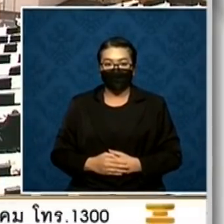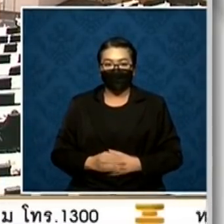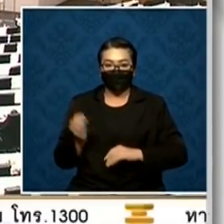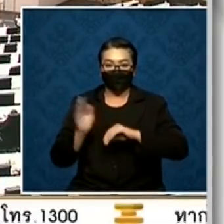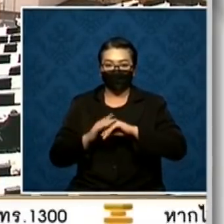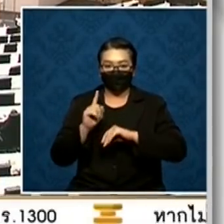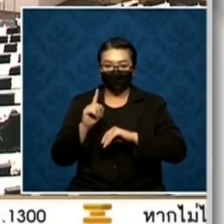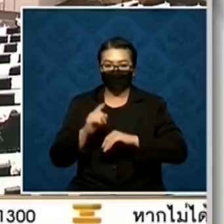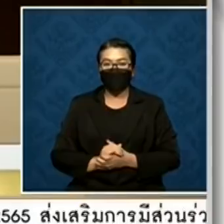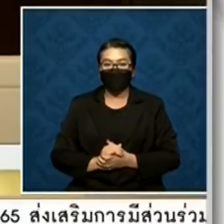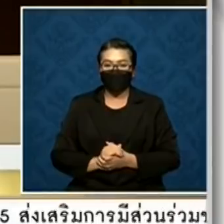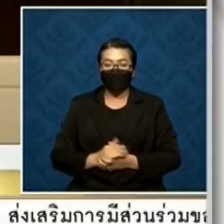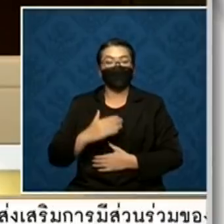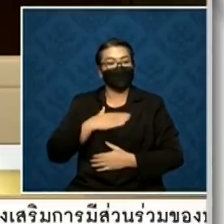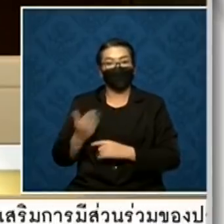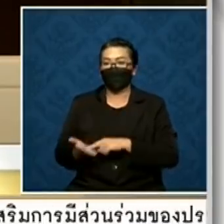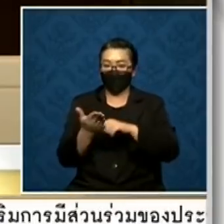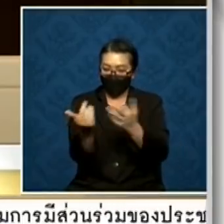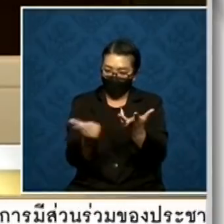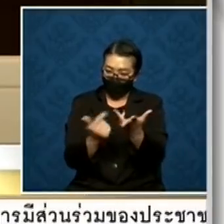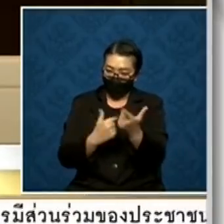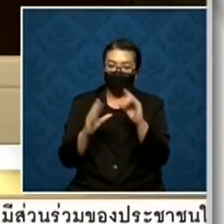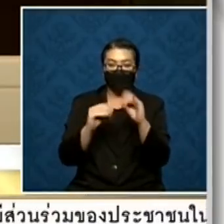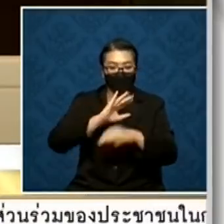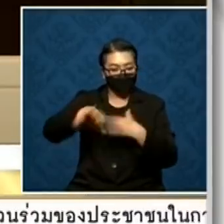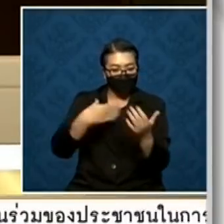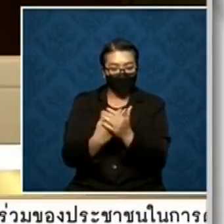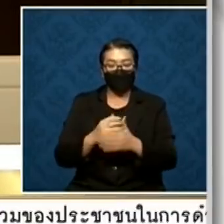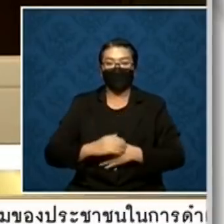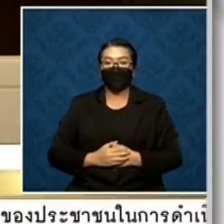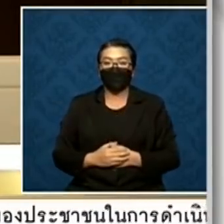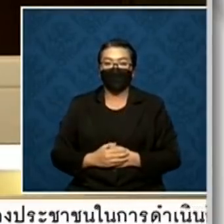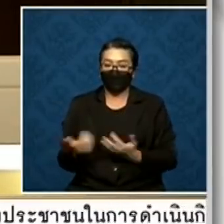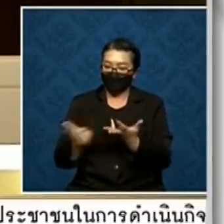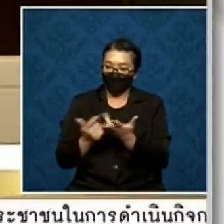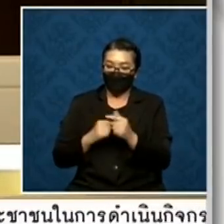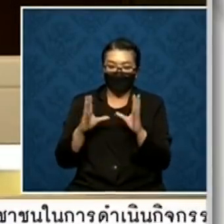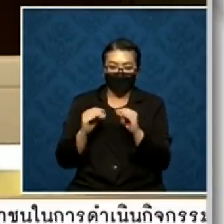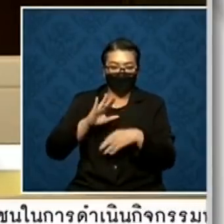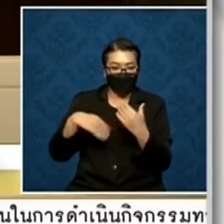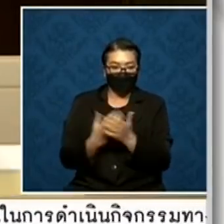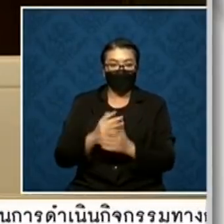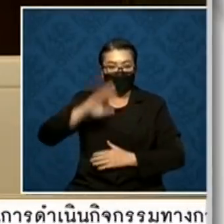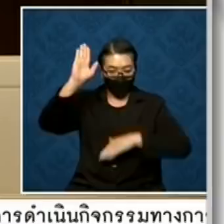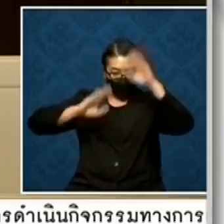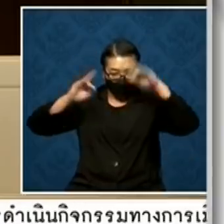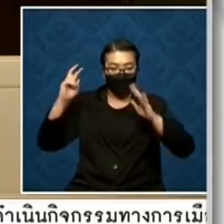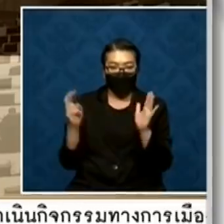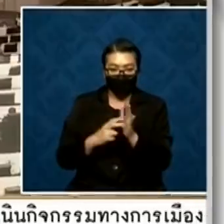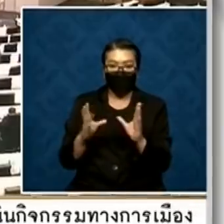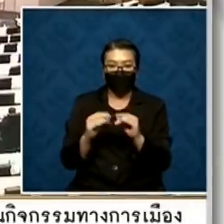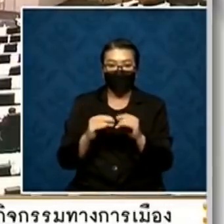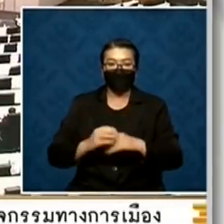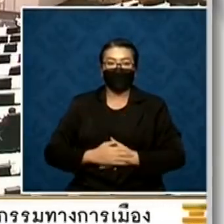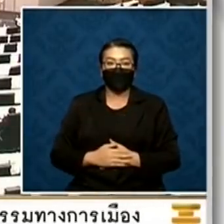ำให้การประสานว่าเราจะขอประชุมเพิ่มวันใดวันหนึ่งเนี่ยที่ประชุมกรรมการสองฝ่ายเห็นด้วยไหมซึ่งปกติก็เป็นไปด้วย